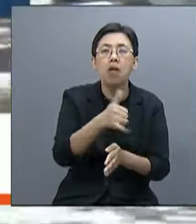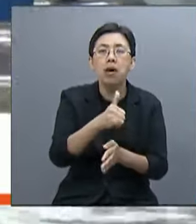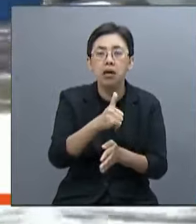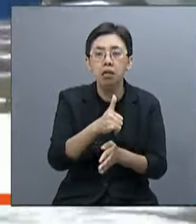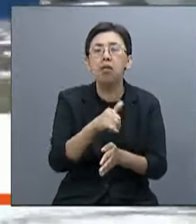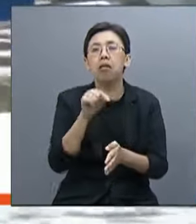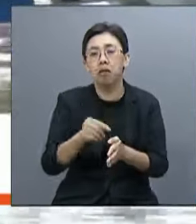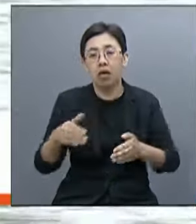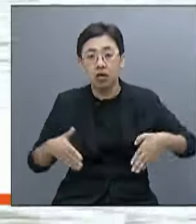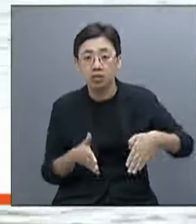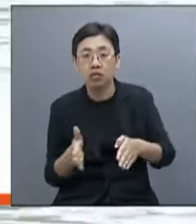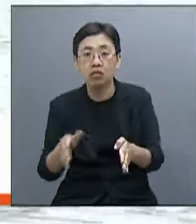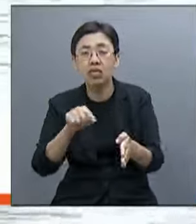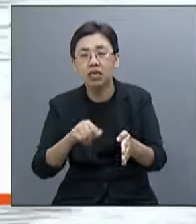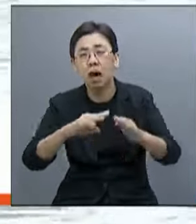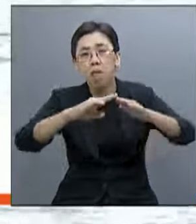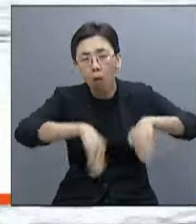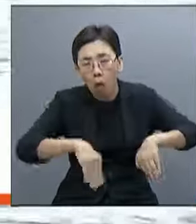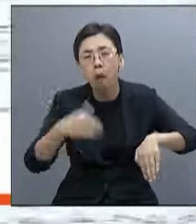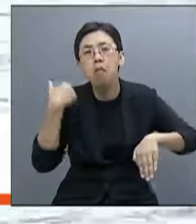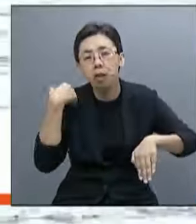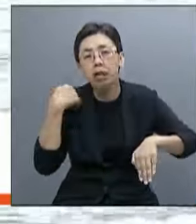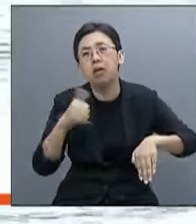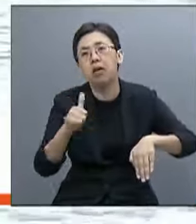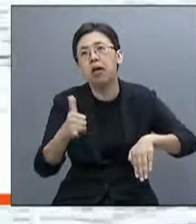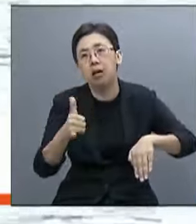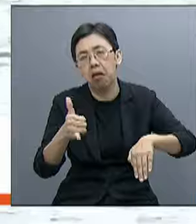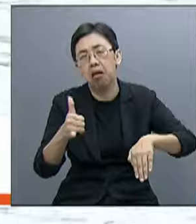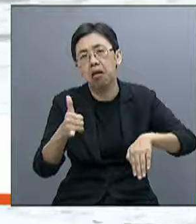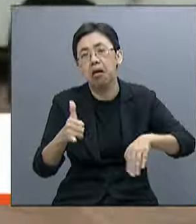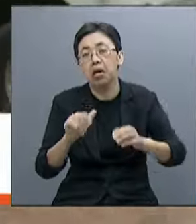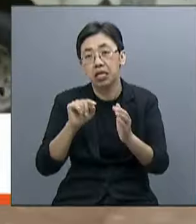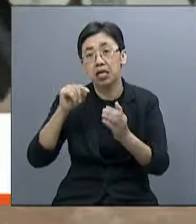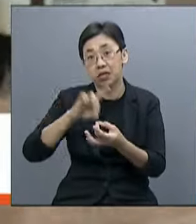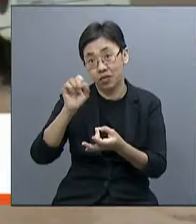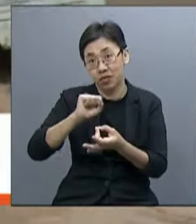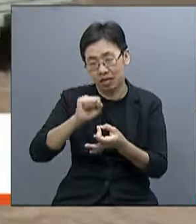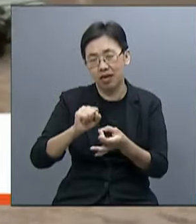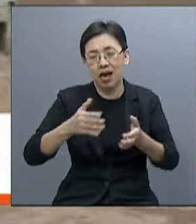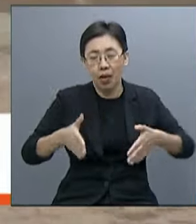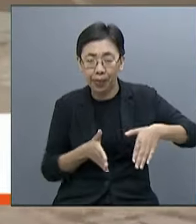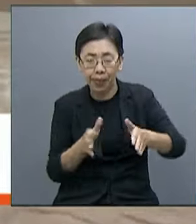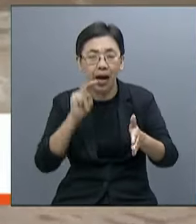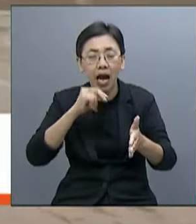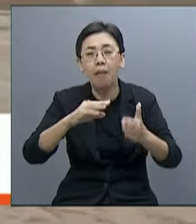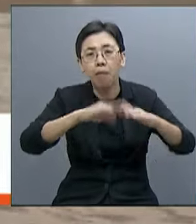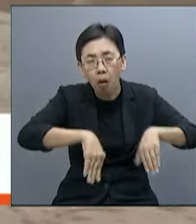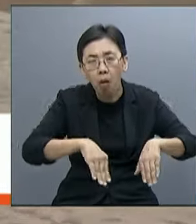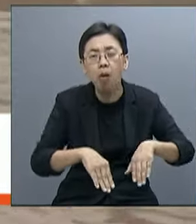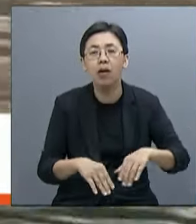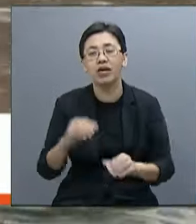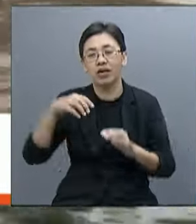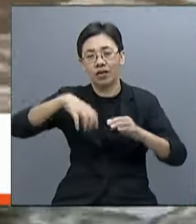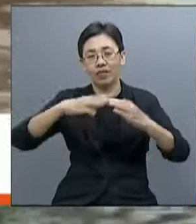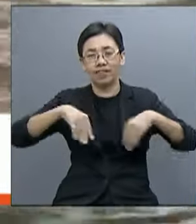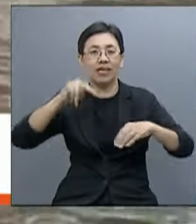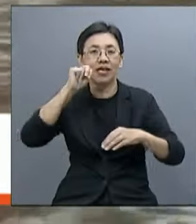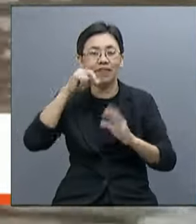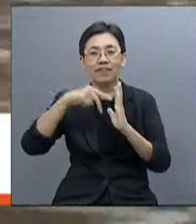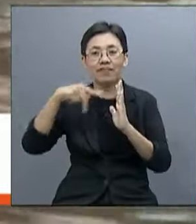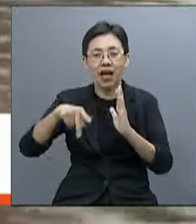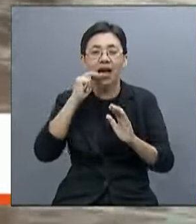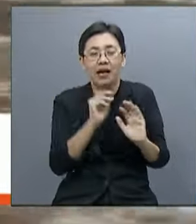ำให้คันกั้นน้ำตัวเมืองสุโขทัยนี่พังได้ด้วยนะครับเพราะฉะนั้นทางแพร่นะชลประทานแพร่ก็อัดน้ำเข้า